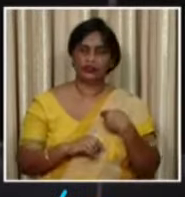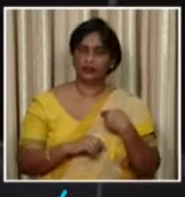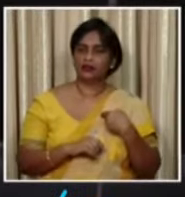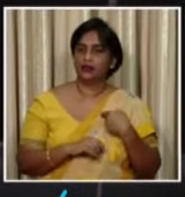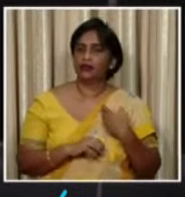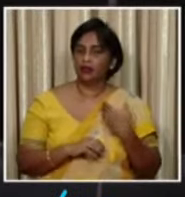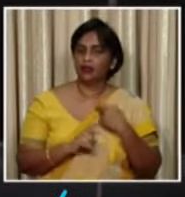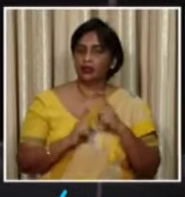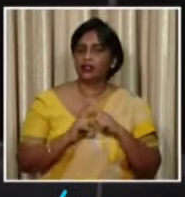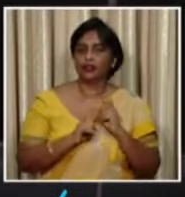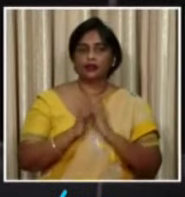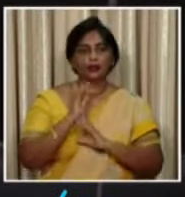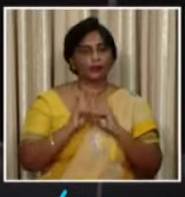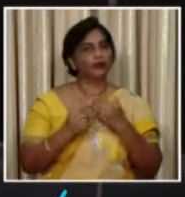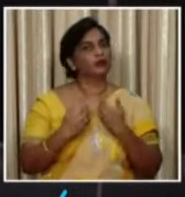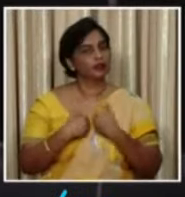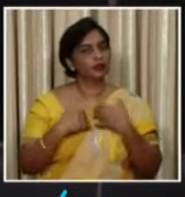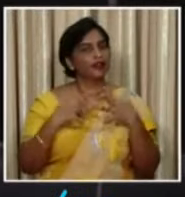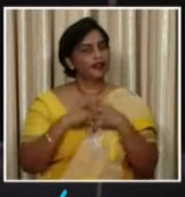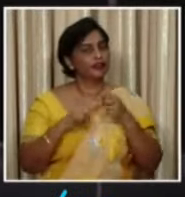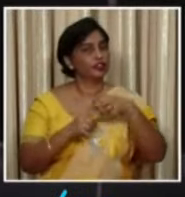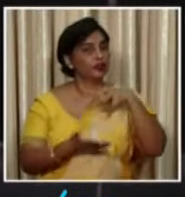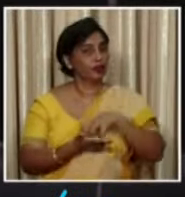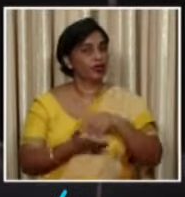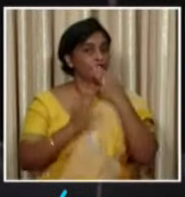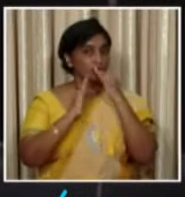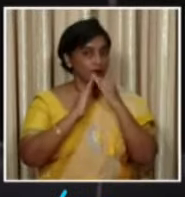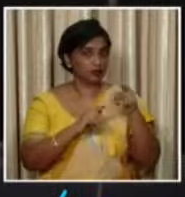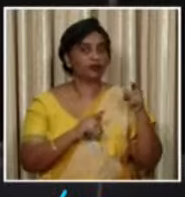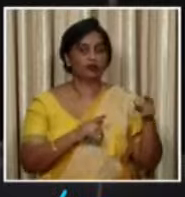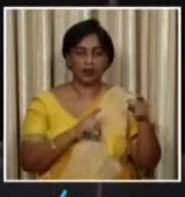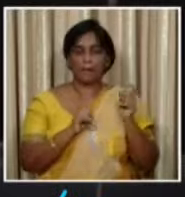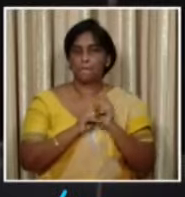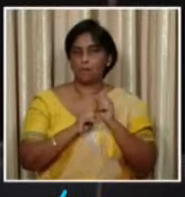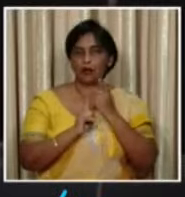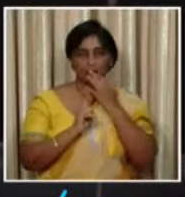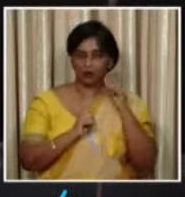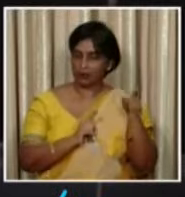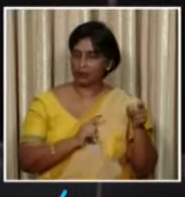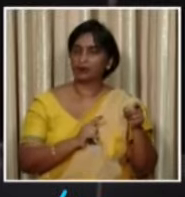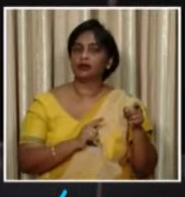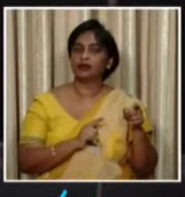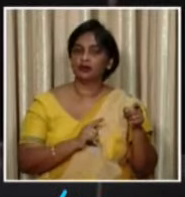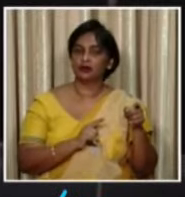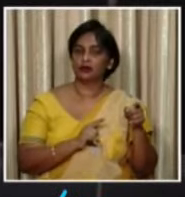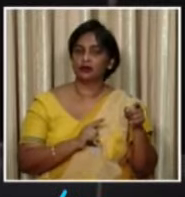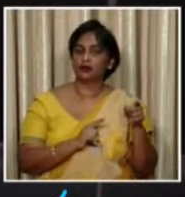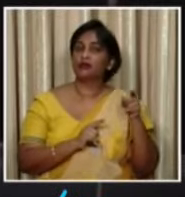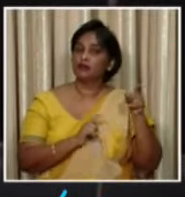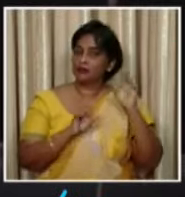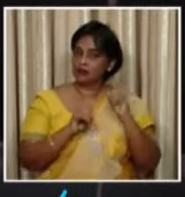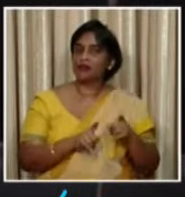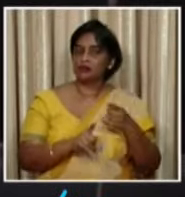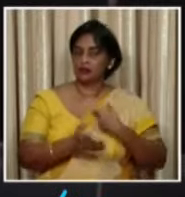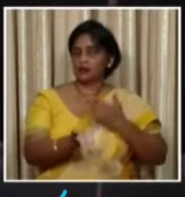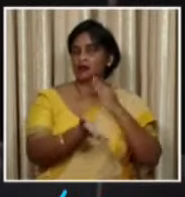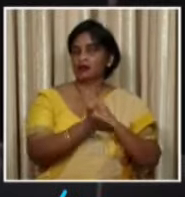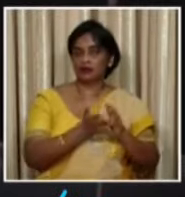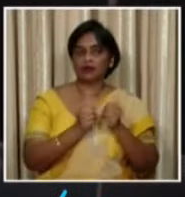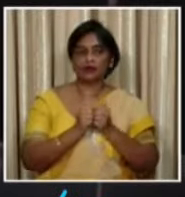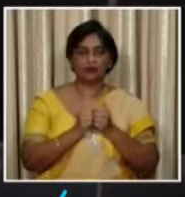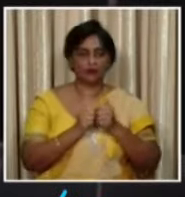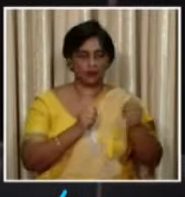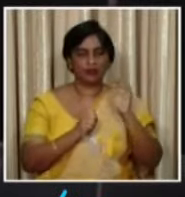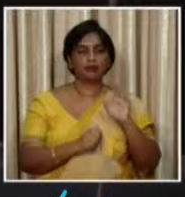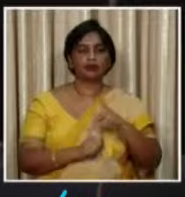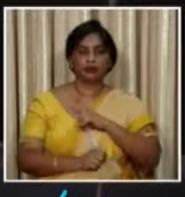මමත් අධ්‍යාපන අමාත්‍යංශයේ හැටියට බස්නාහිර පළාතේ පාසලක් පාදුක්ක සිරිපේරත්න විදුහල ඒ අනුව යම් පියවරක් ගැනීම සඳහා කටයුතු කරනවා